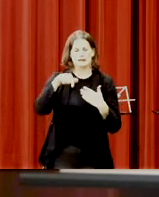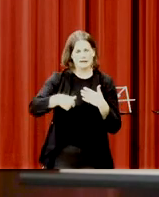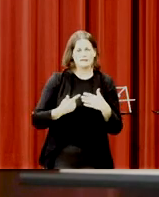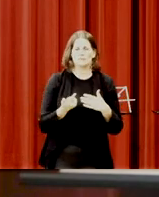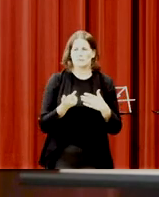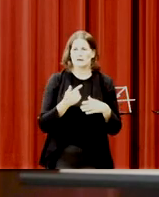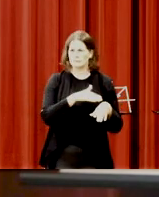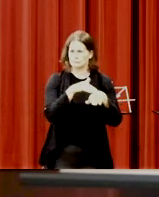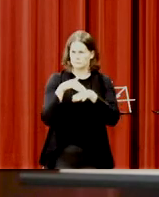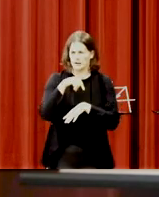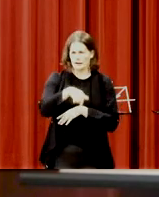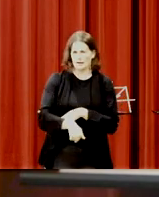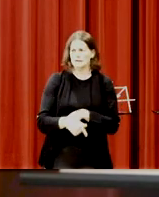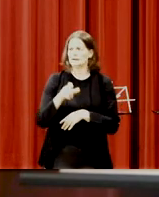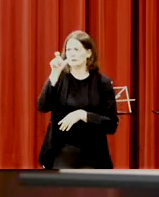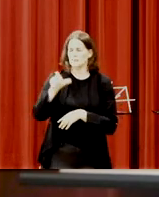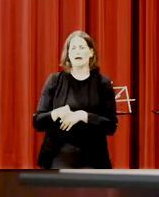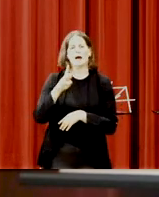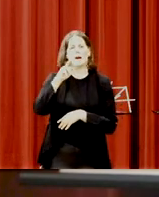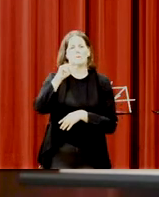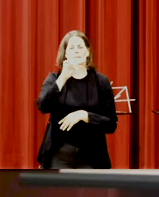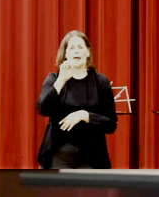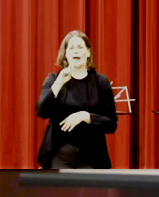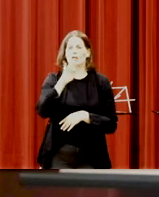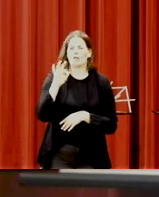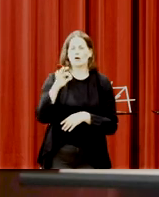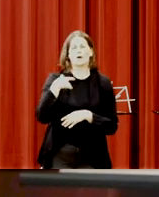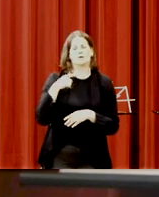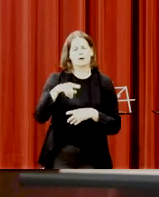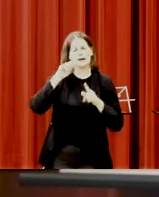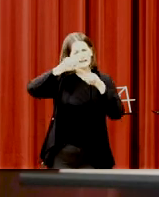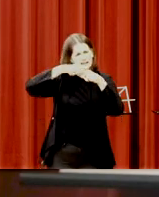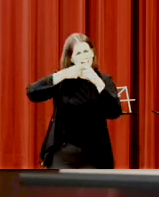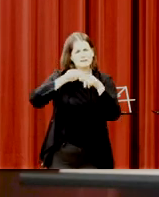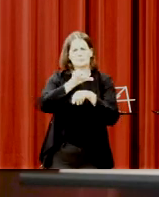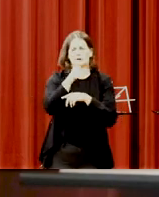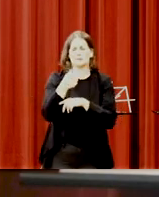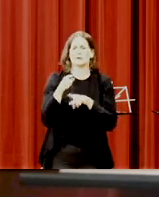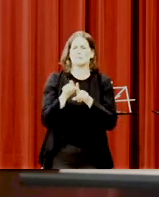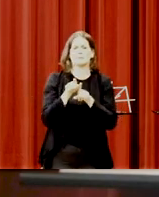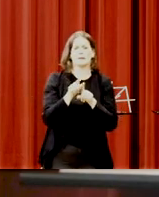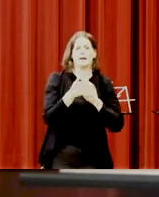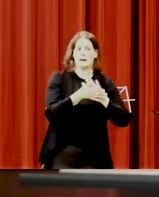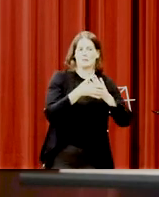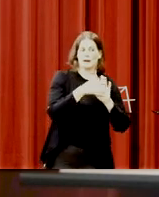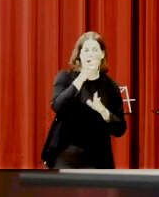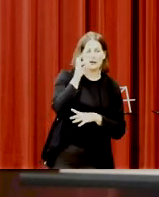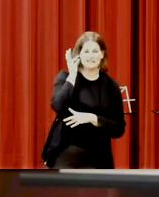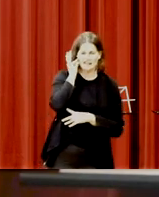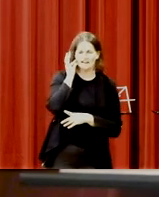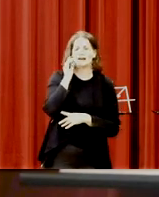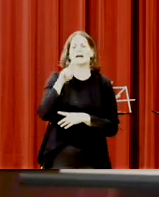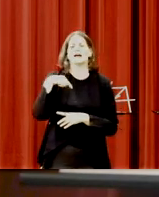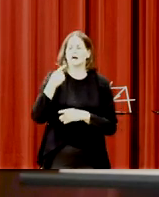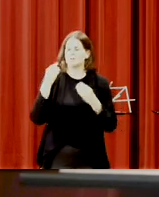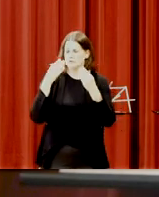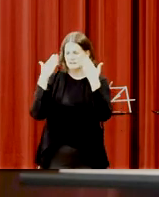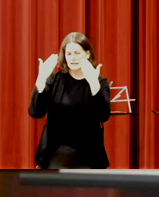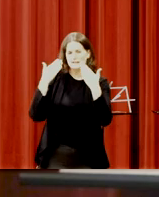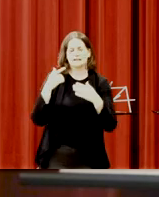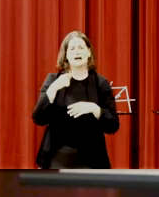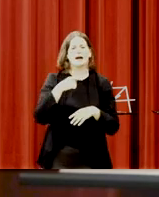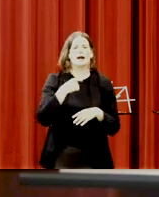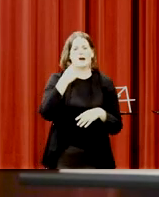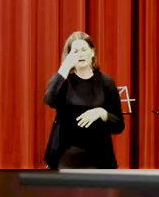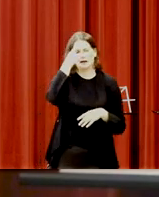moltíssimes gràcies, perquè recordar a la de Lovelace o altres dones que has portat avui aquí, que han contribuït tant a